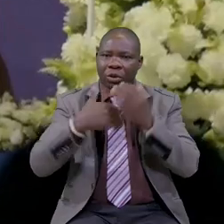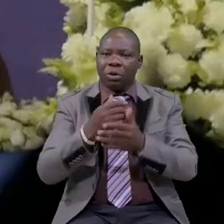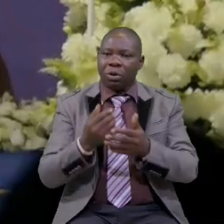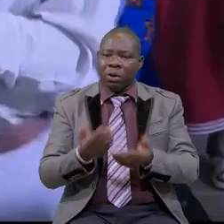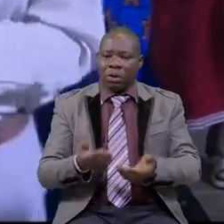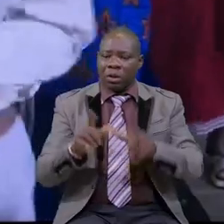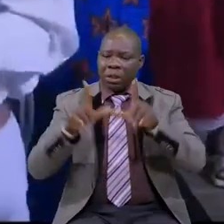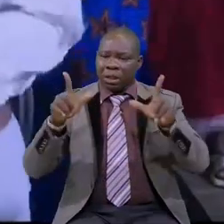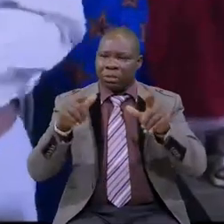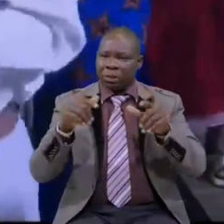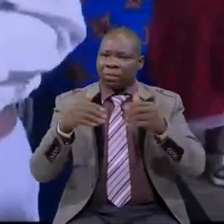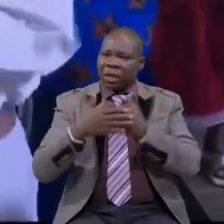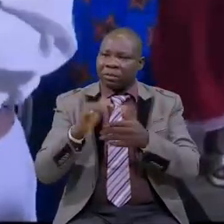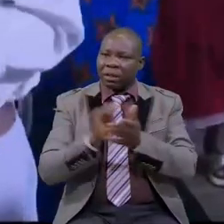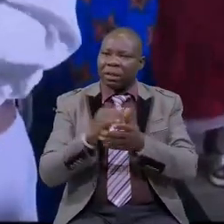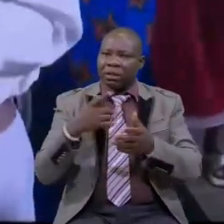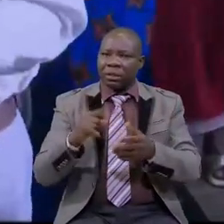levé.